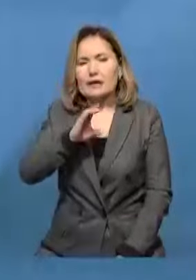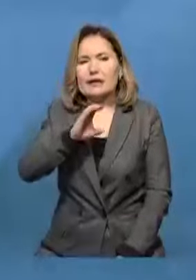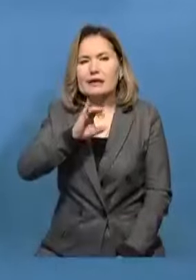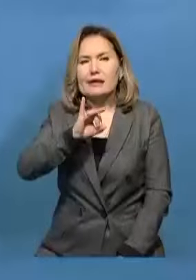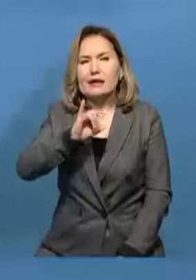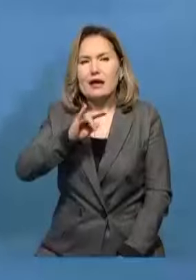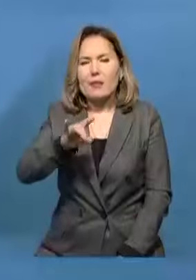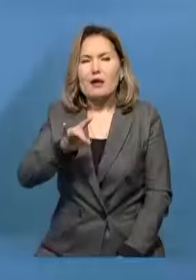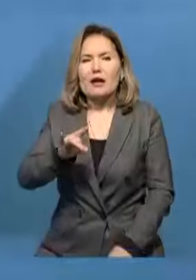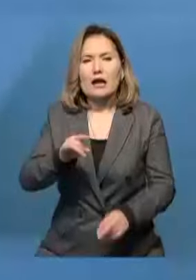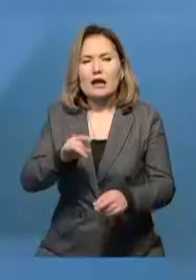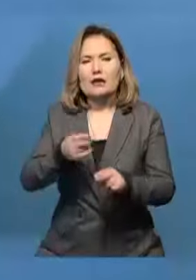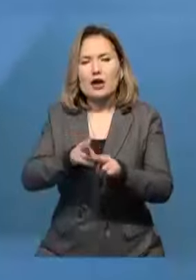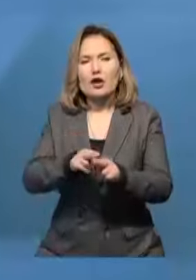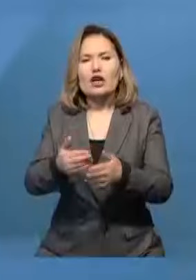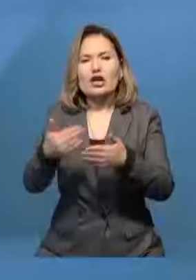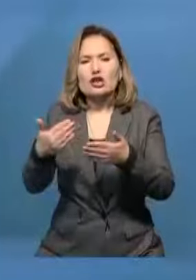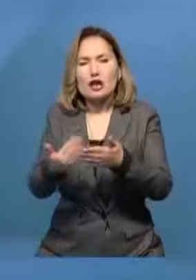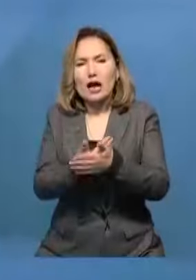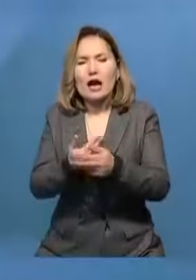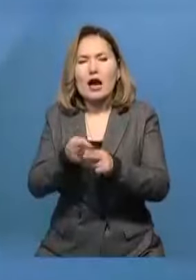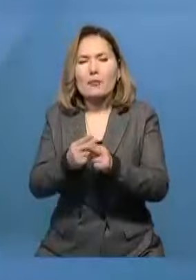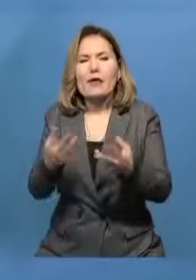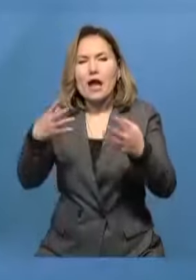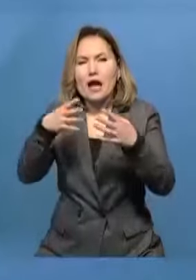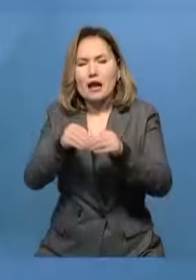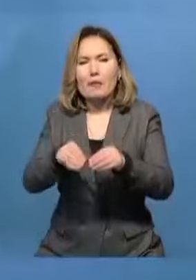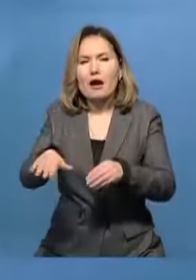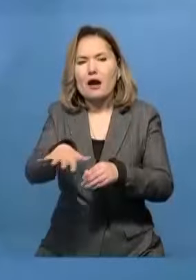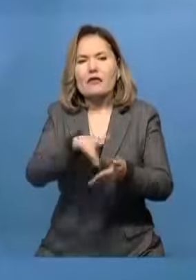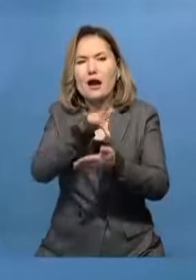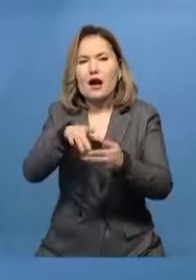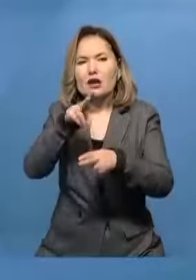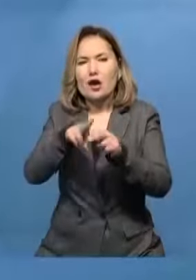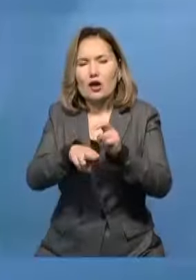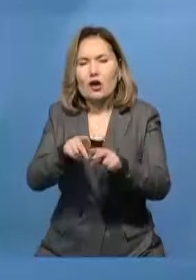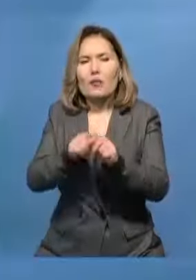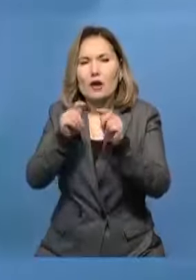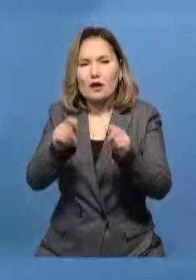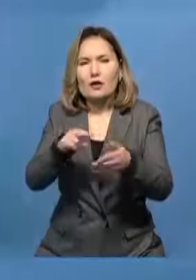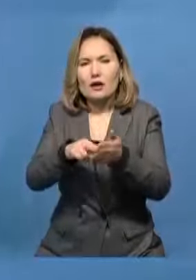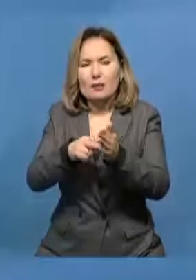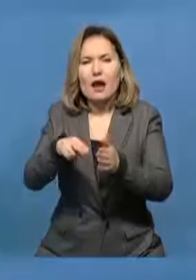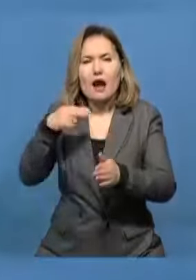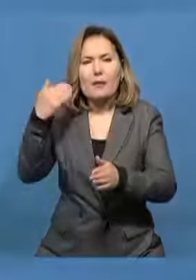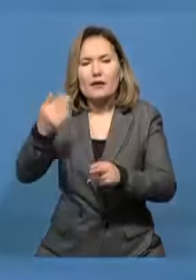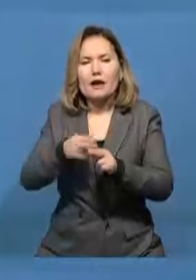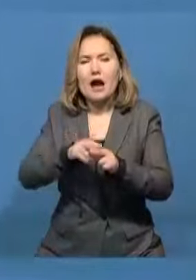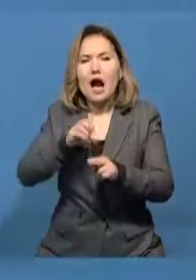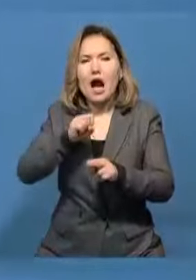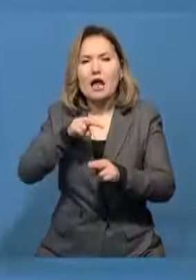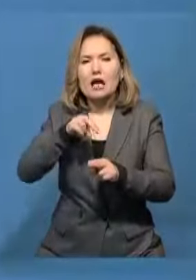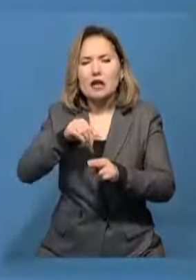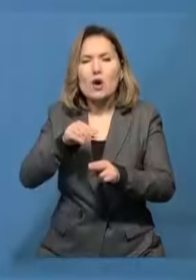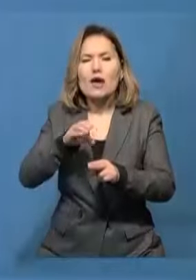Қазақстан Сингапур стиліндегі мүлдем жаңа әрі интеграцияланған мегаполис салуға ниетті. Бұл жөнінде президент Алатау Сити